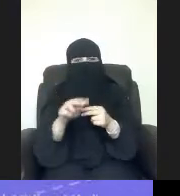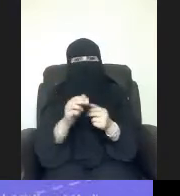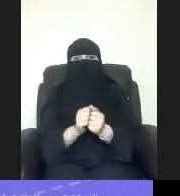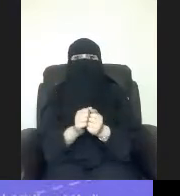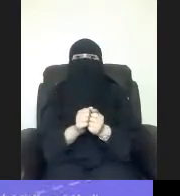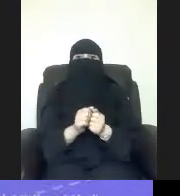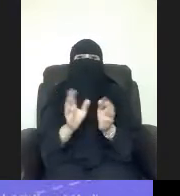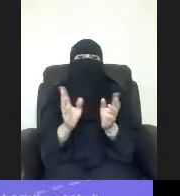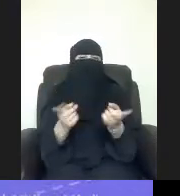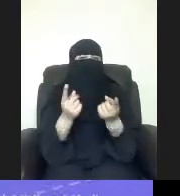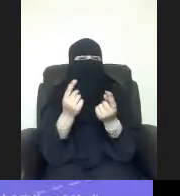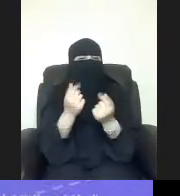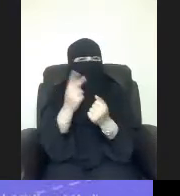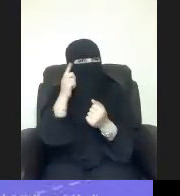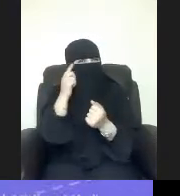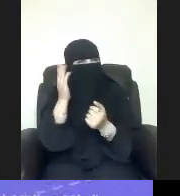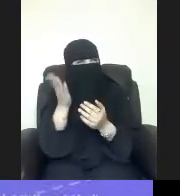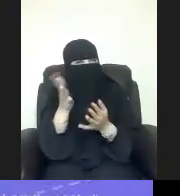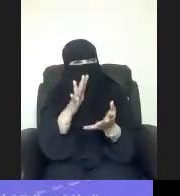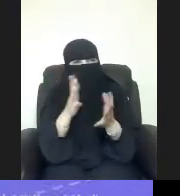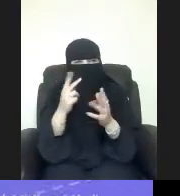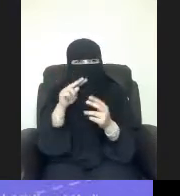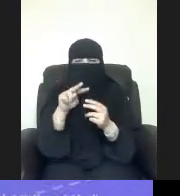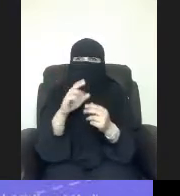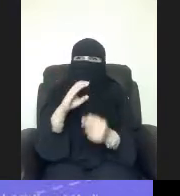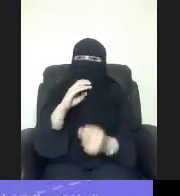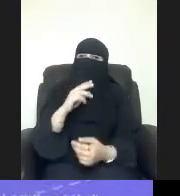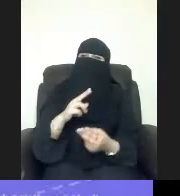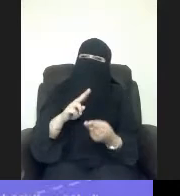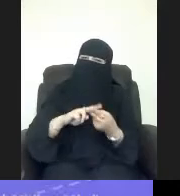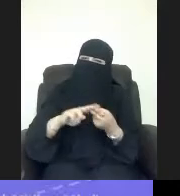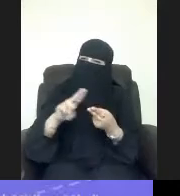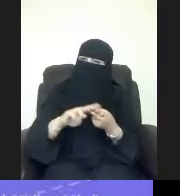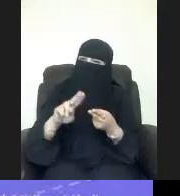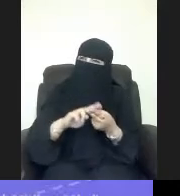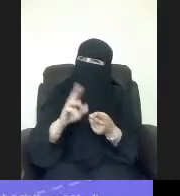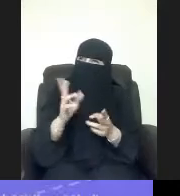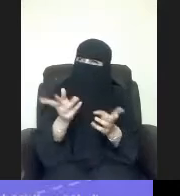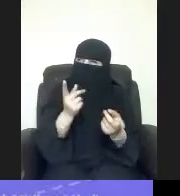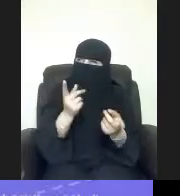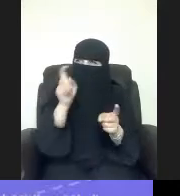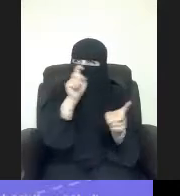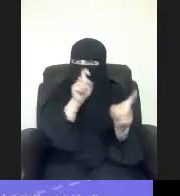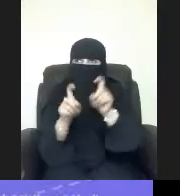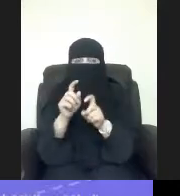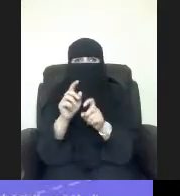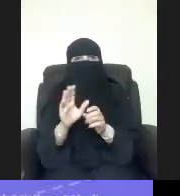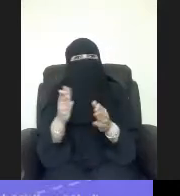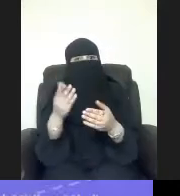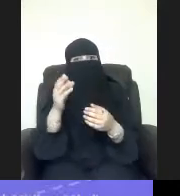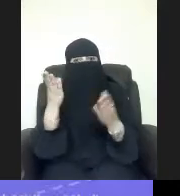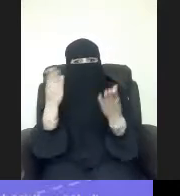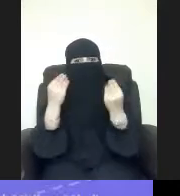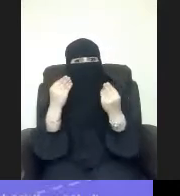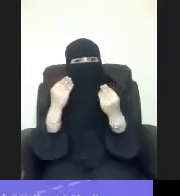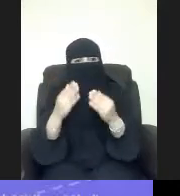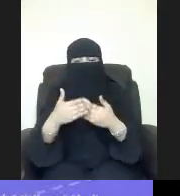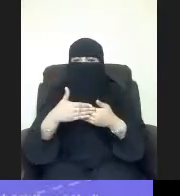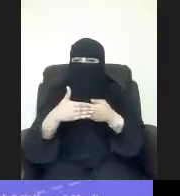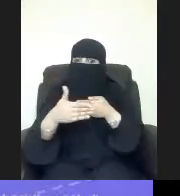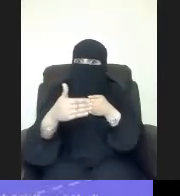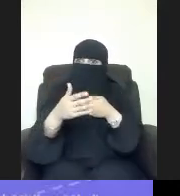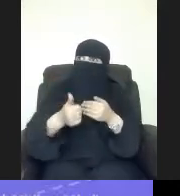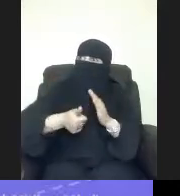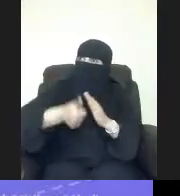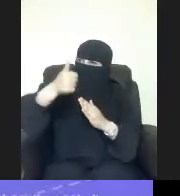أنا أذكر الحقيقة ردا على بعض التساؤلات، هل فعلا التعليم عن بعد ينجح ولا ما ينجح؟ إحنا عندنا الآن الجامعة